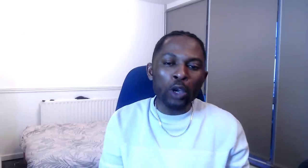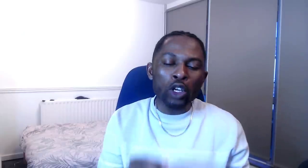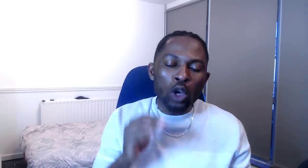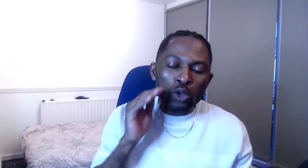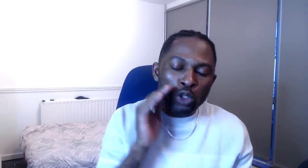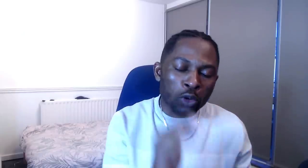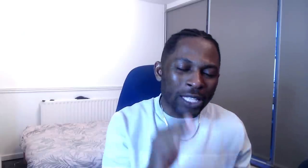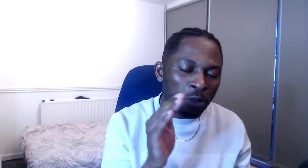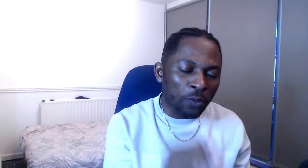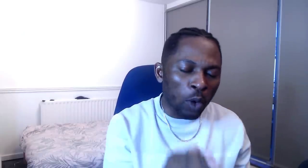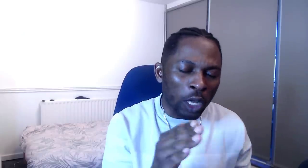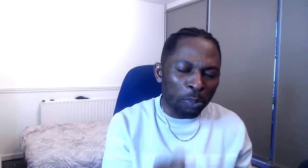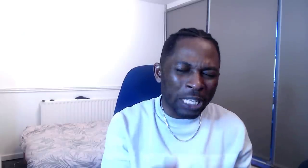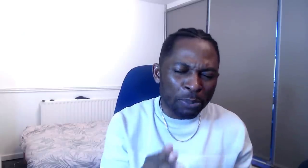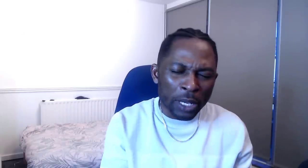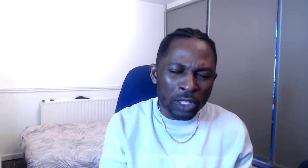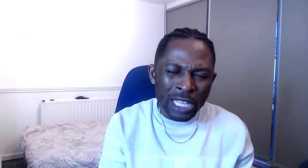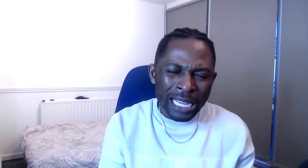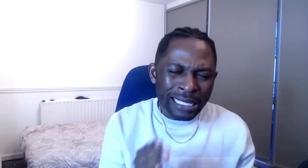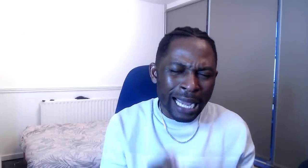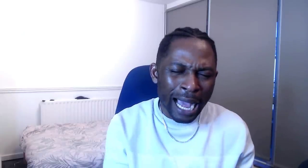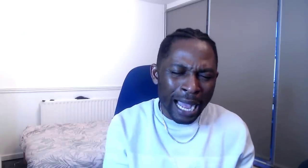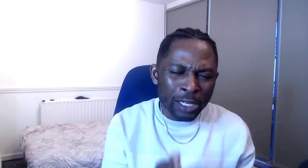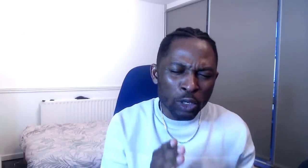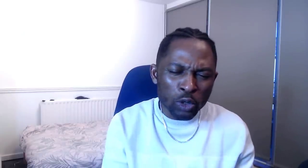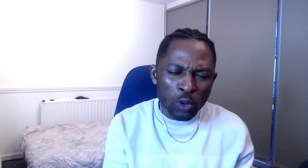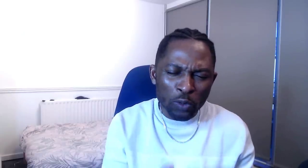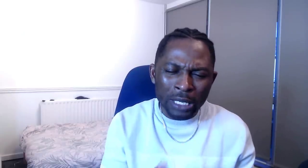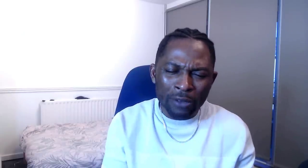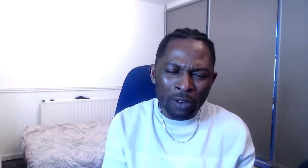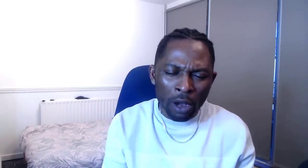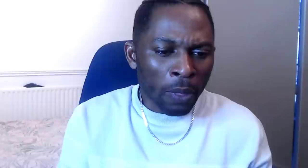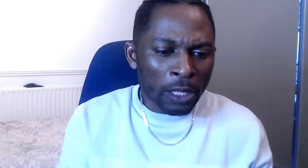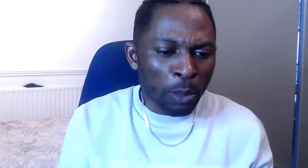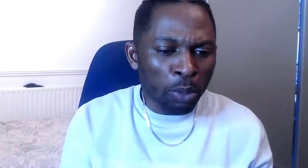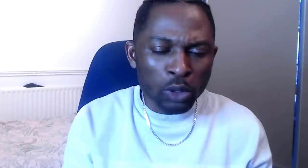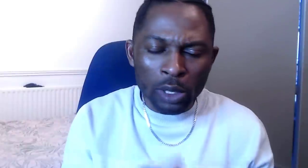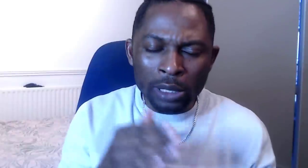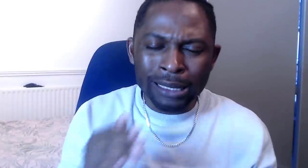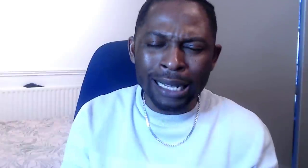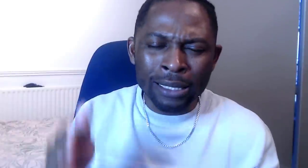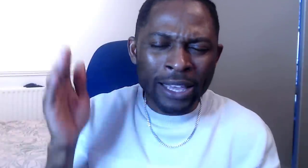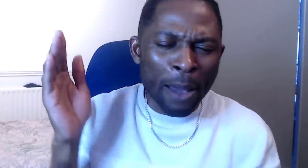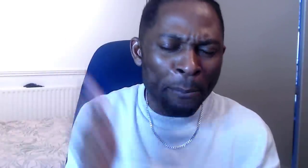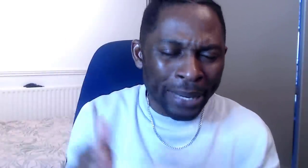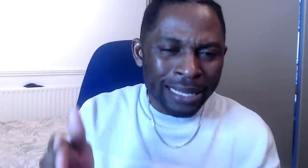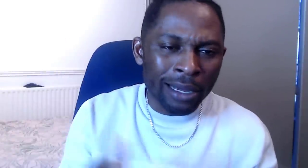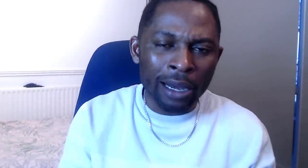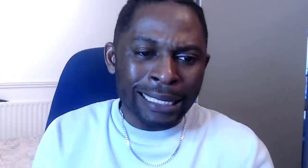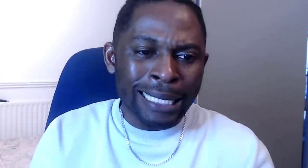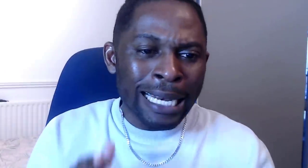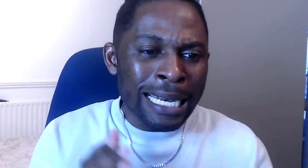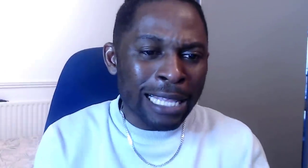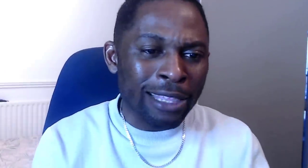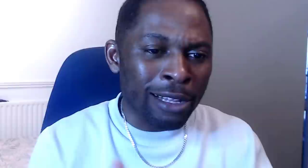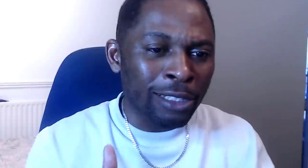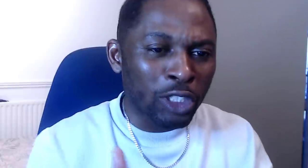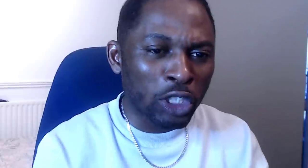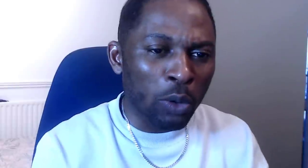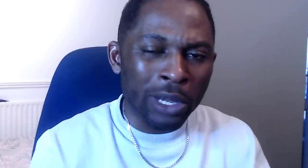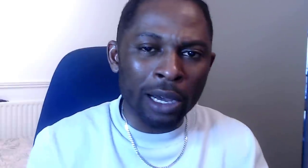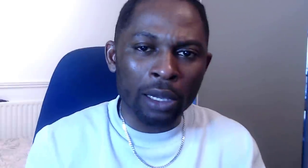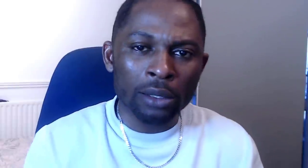go striptease pass der hartz-iv-debatte hat ein bürger den